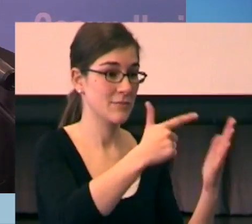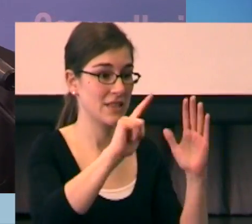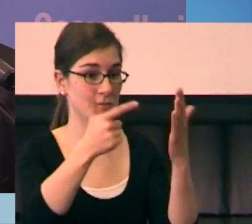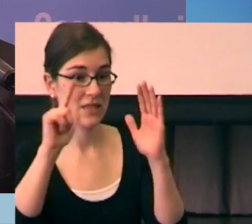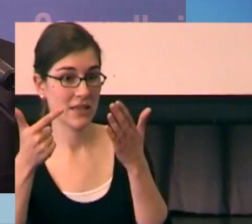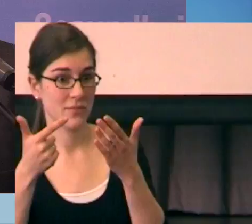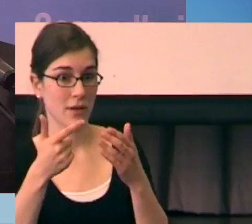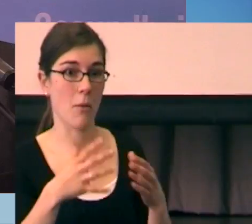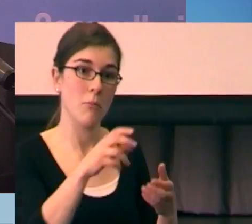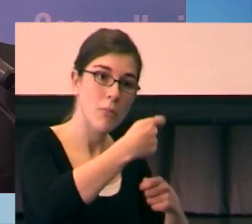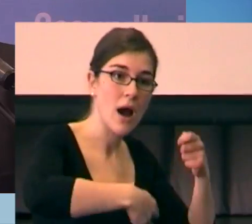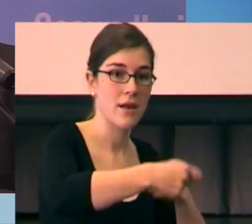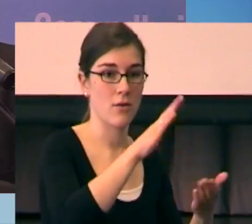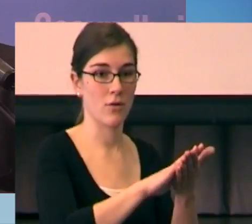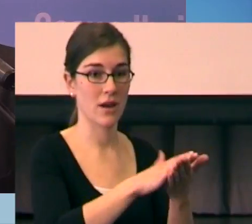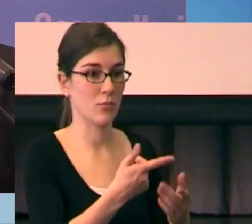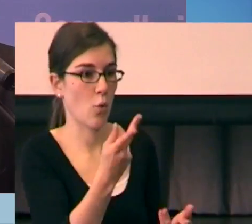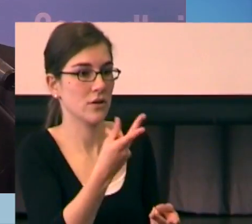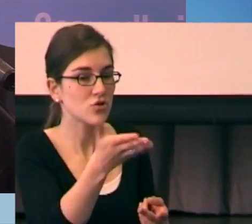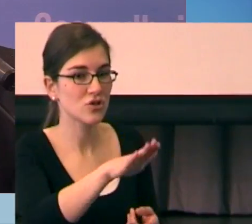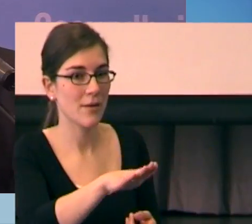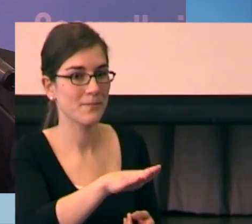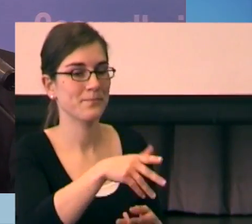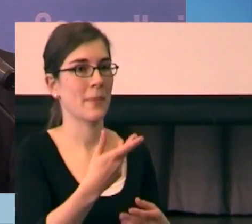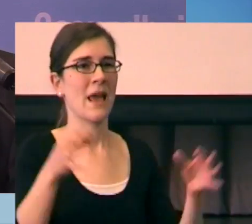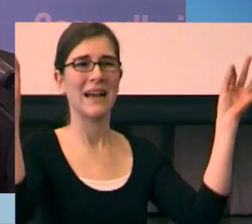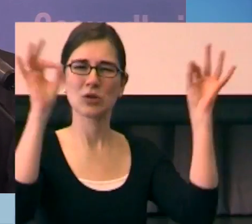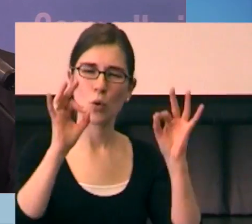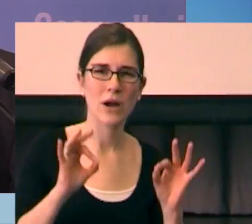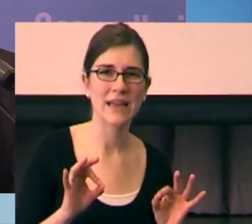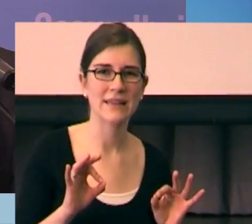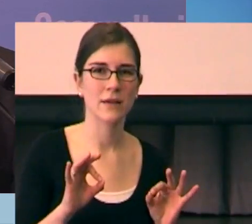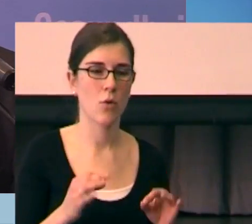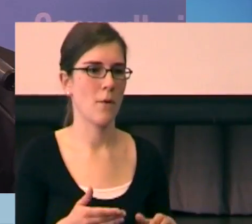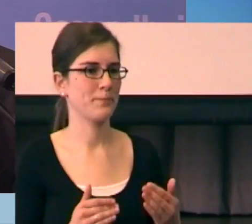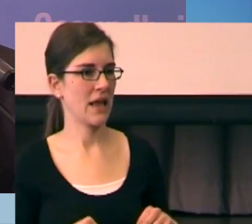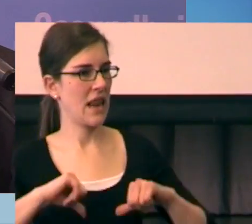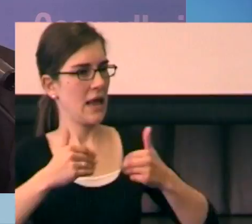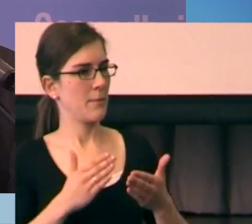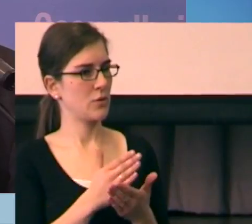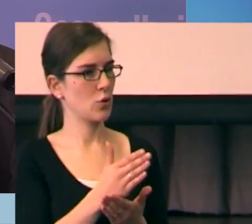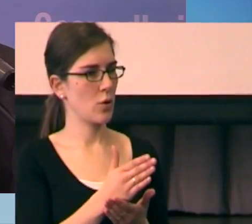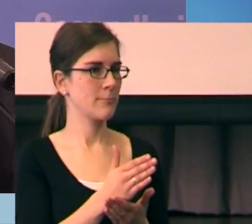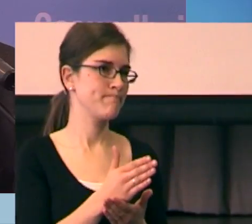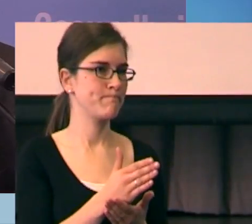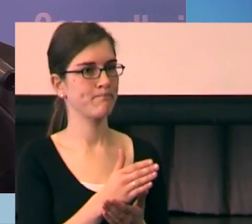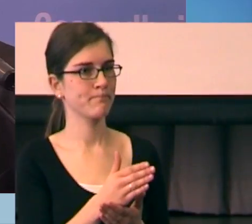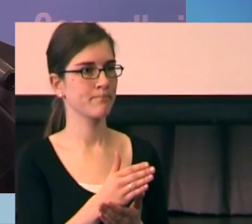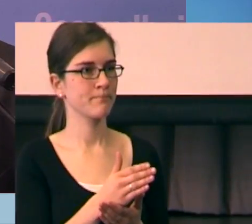stirbt. Das Risiko, dass Männer überhaupt während des gesamten Lebens erkranken, schätzt man auf einen